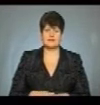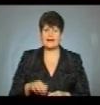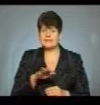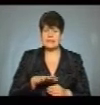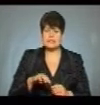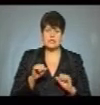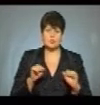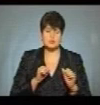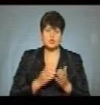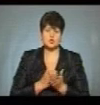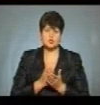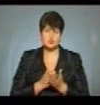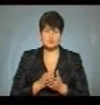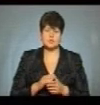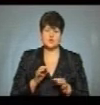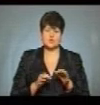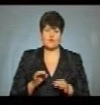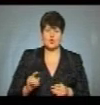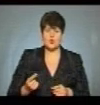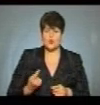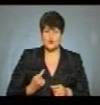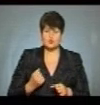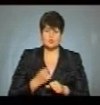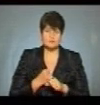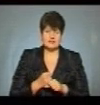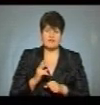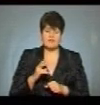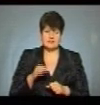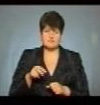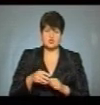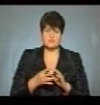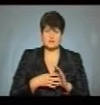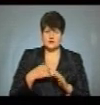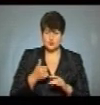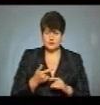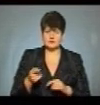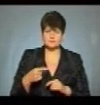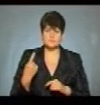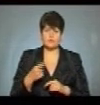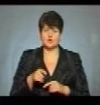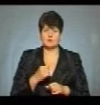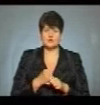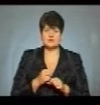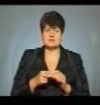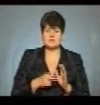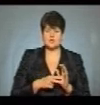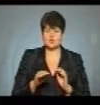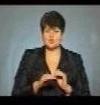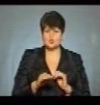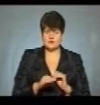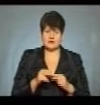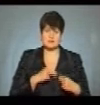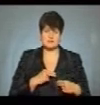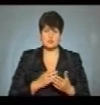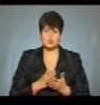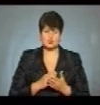Територіальне управління Служби судової охорони створили у квітні 2019 року. На Тернопільщині воно діє з 17 жовтня. Працівники